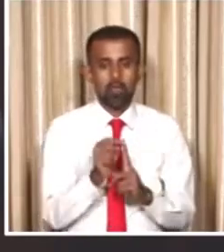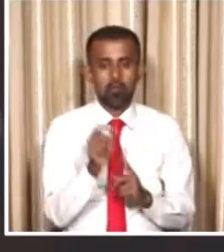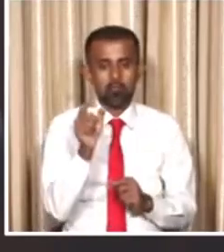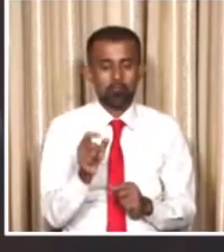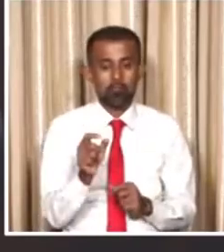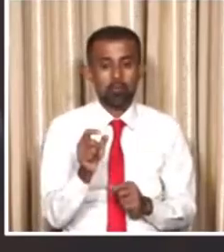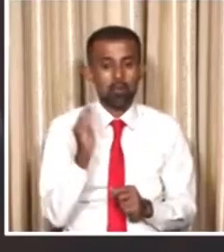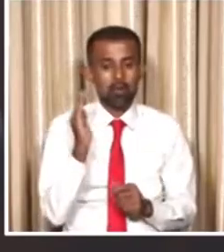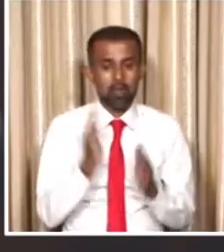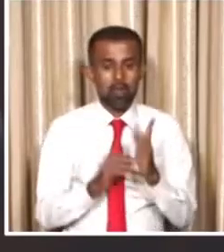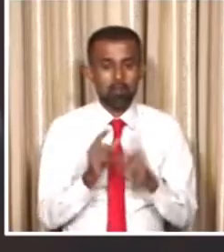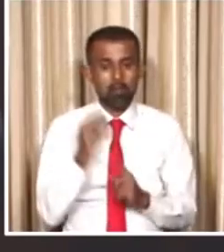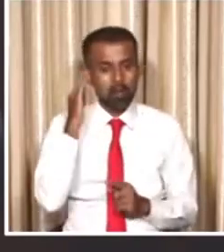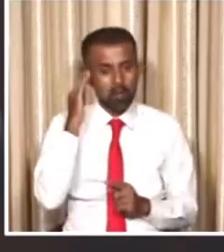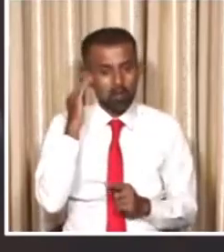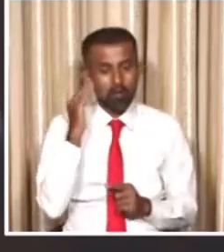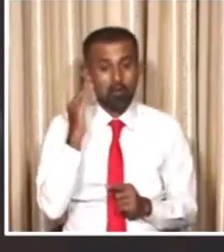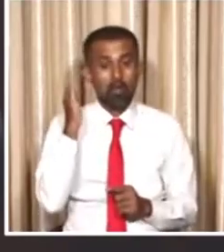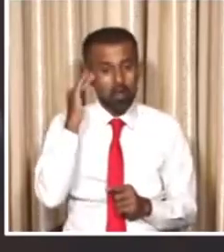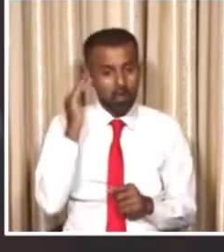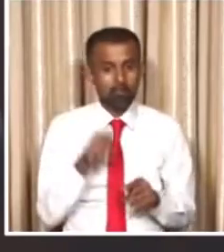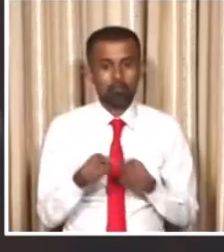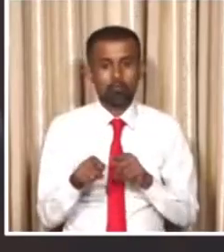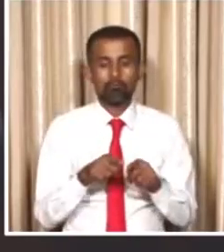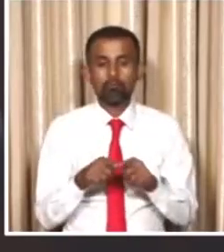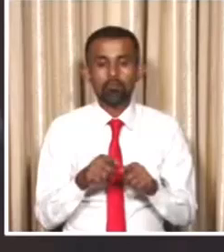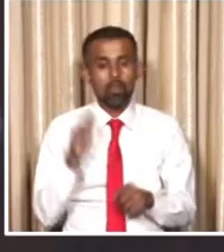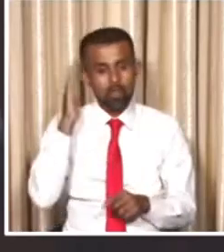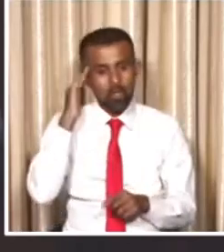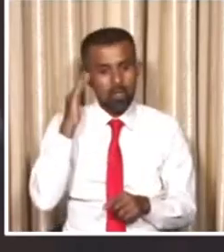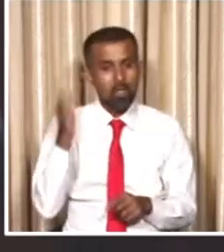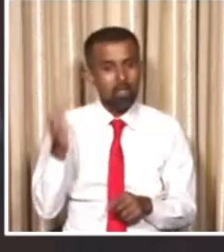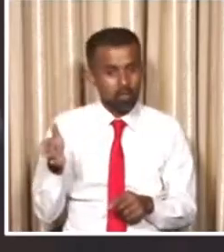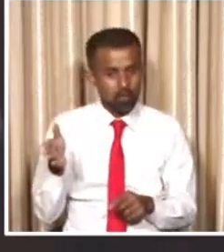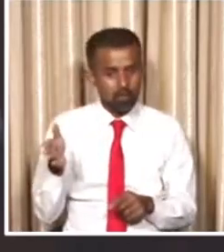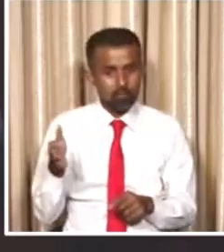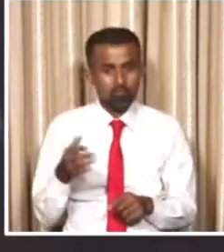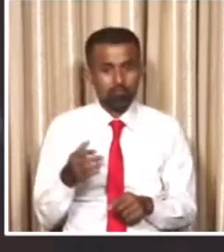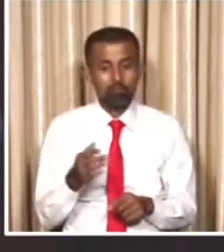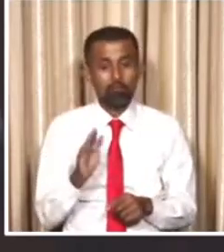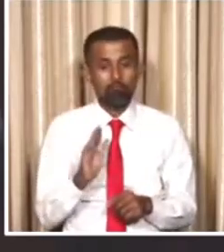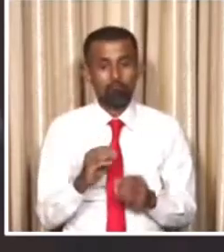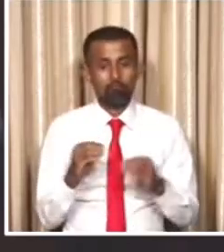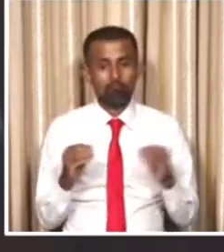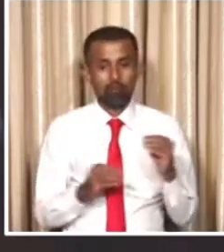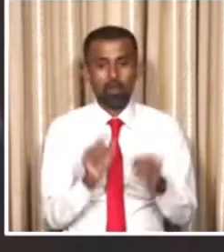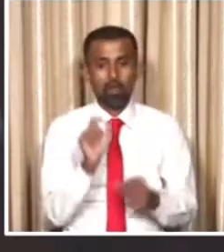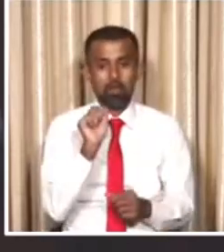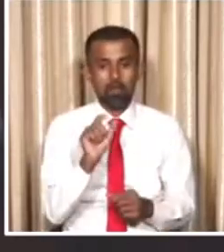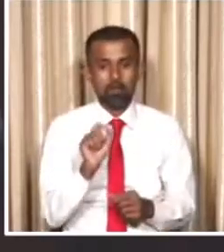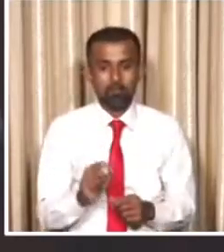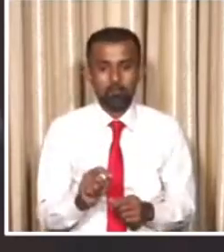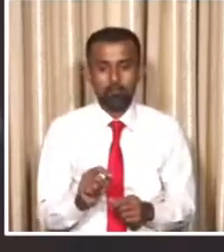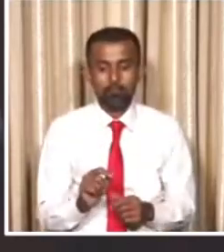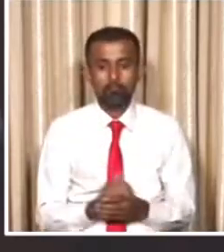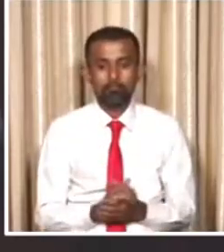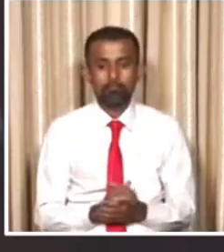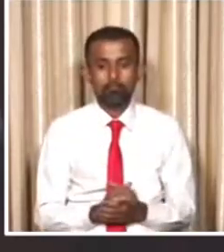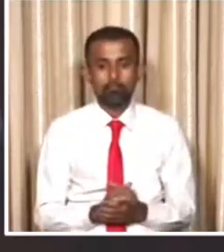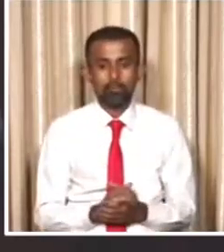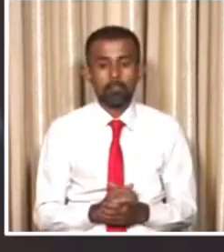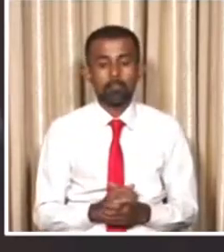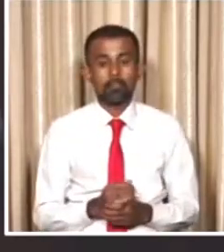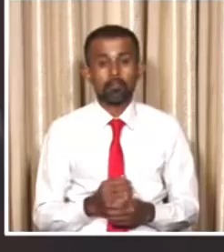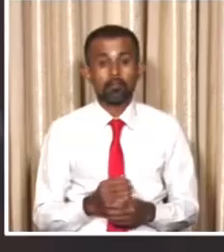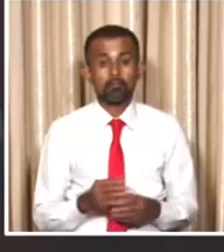හැටියට ඇමතිවරයක් හැටියට කාන්තාවක් හැටියට ඇය ඒ වගේ ආරෝපණයන් ඒ වගේ නාමයන් ඇගේ දාගන්න